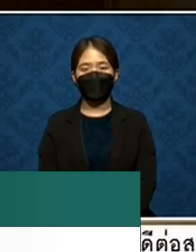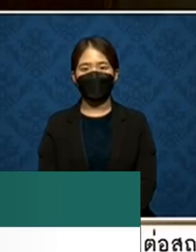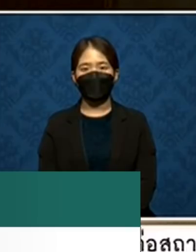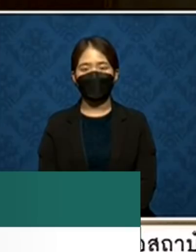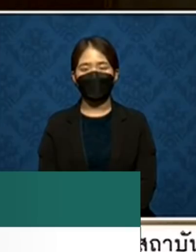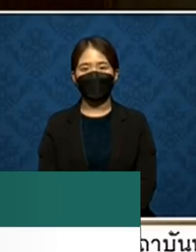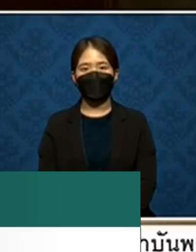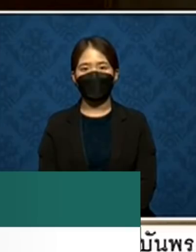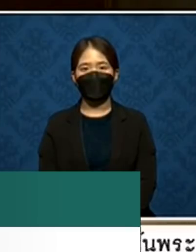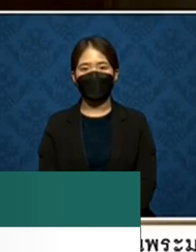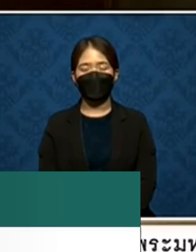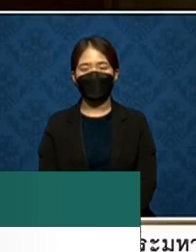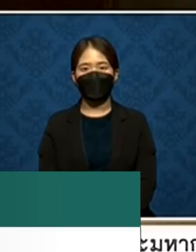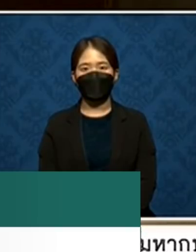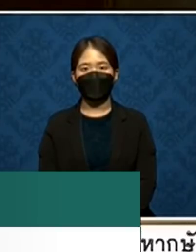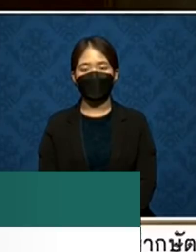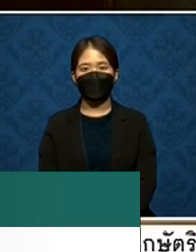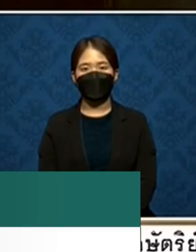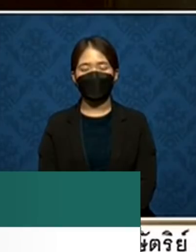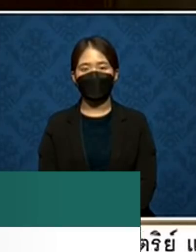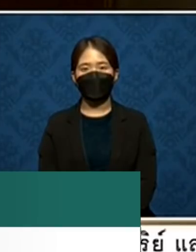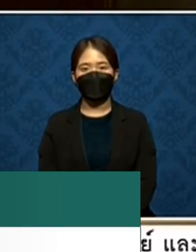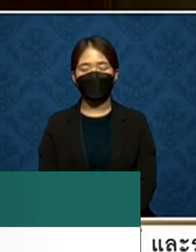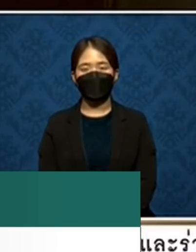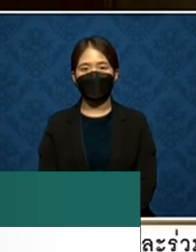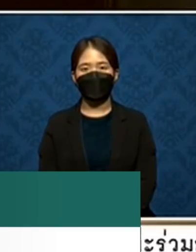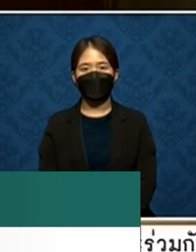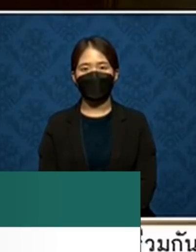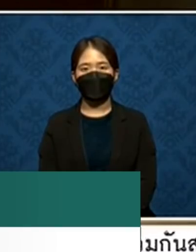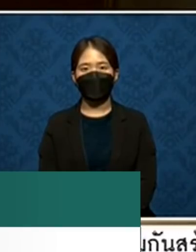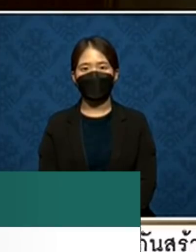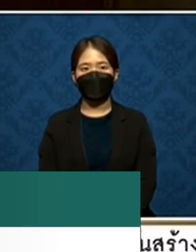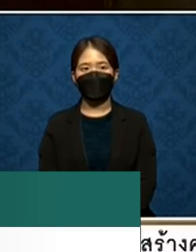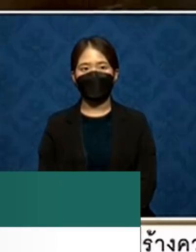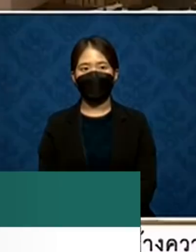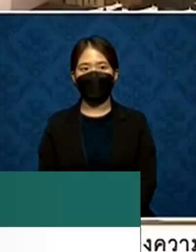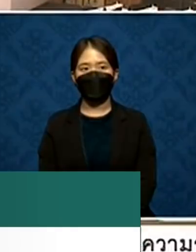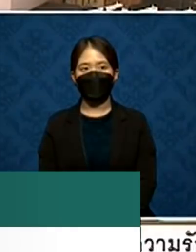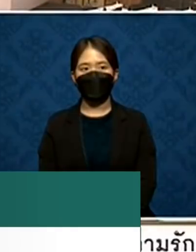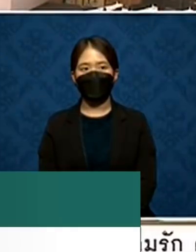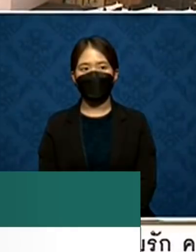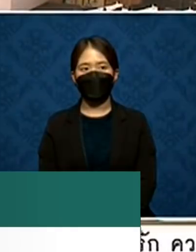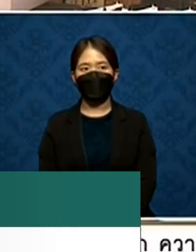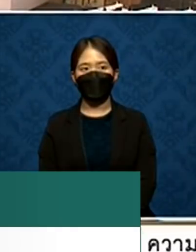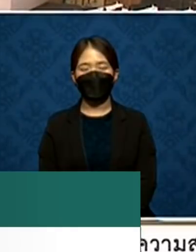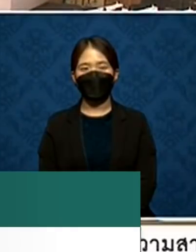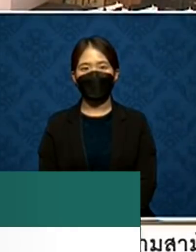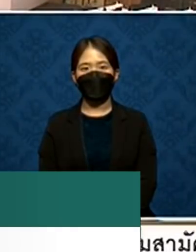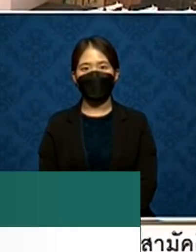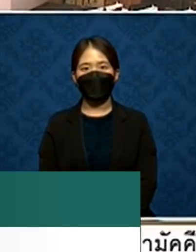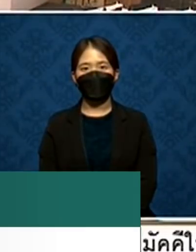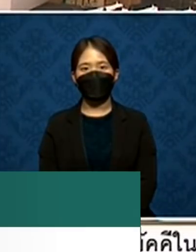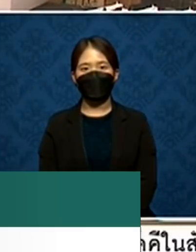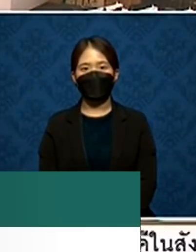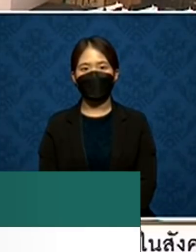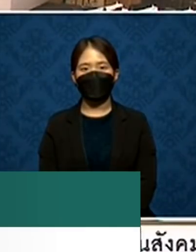ติก็องค์ประชุมไม่ครบอันนี้ก็เลยถือว่ามันก็ผ่านงานไปได้เหมือนกับร้อยละ90ร้อยละ99